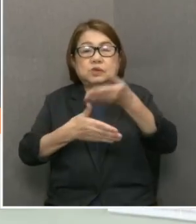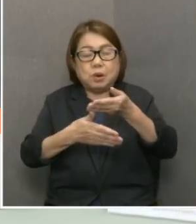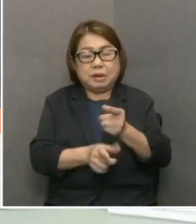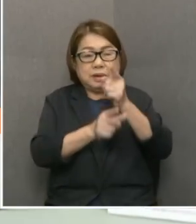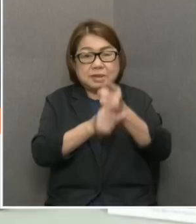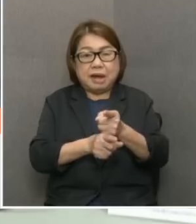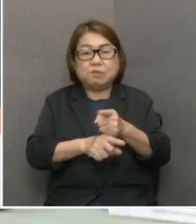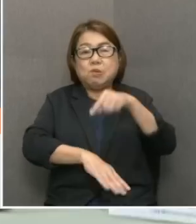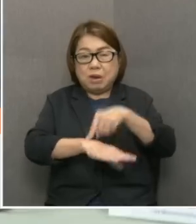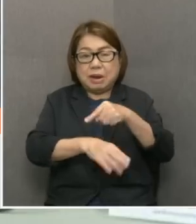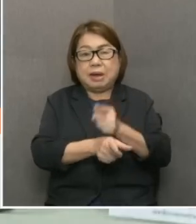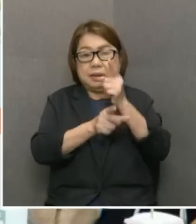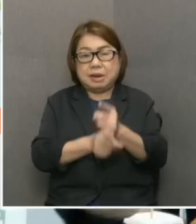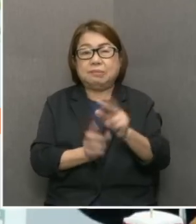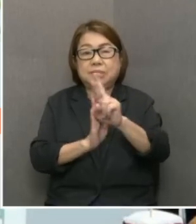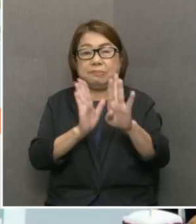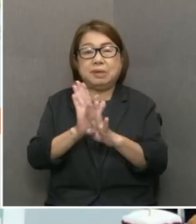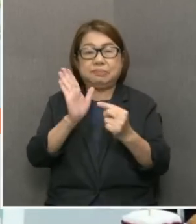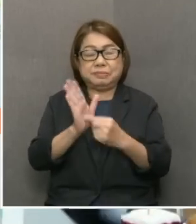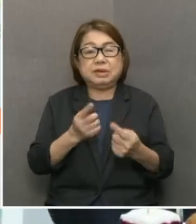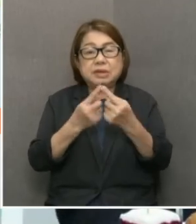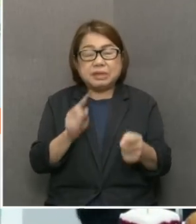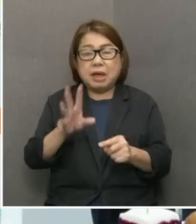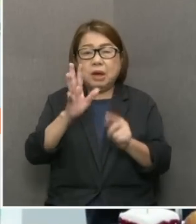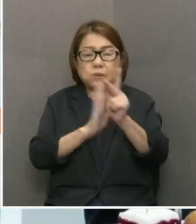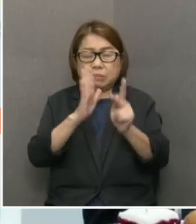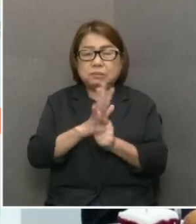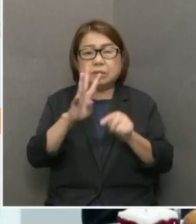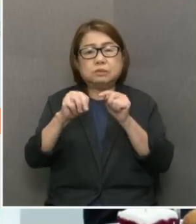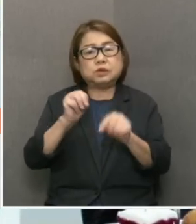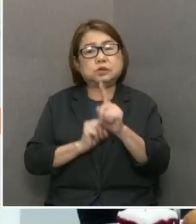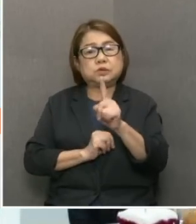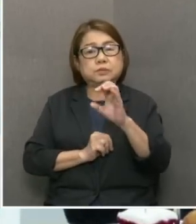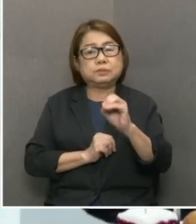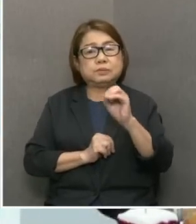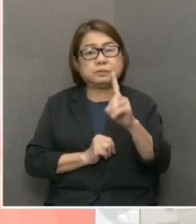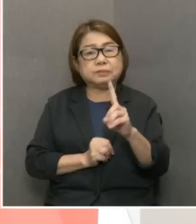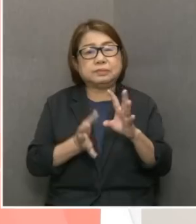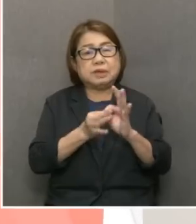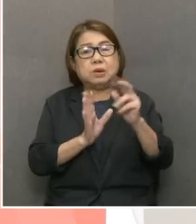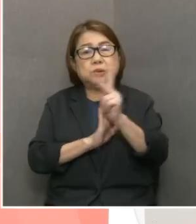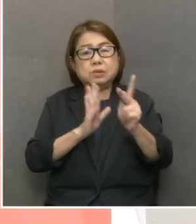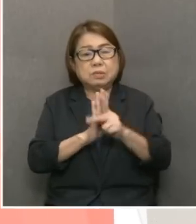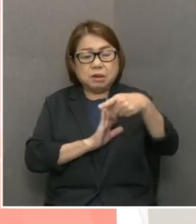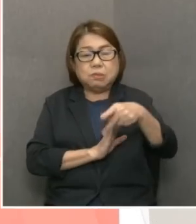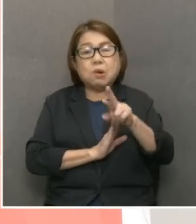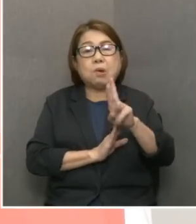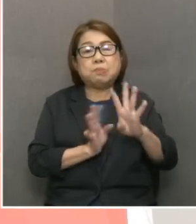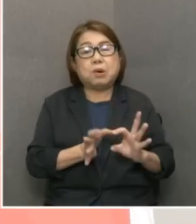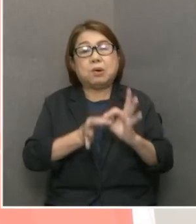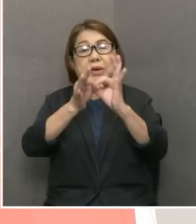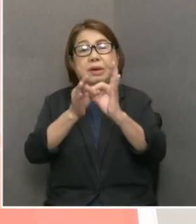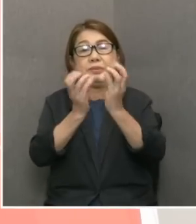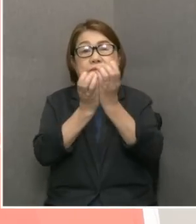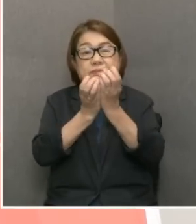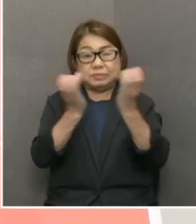กันต่อไปค่ะสำหรับเนื้อหามาตรา 151ของพระราชบัญญัติประกอบรัฐธรรมนูญว่าด้วยการเลือกตั้ง